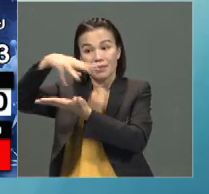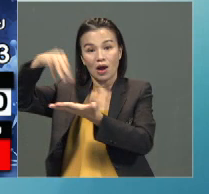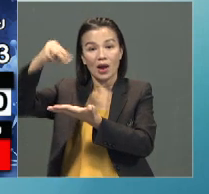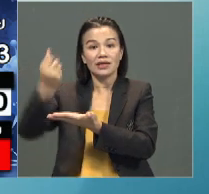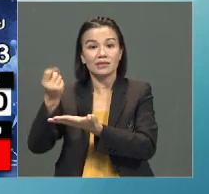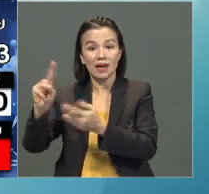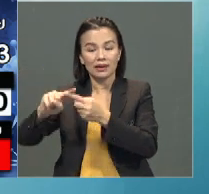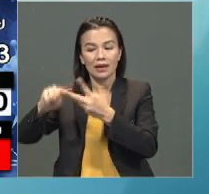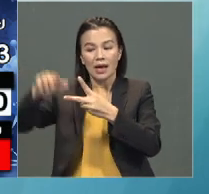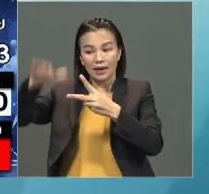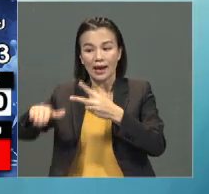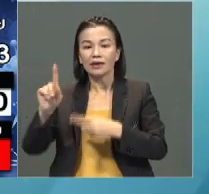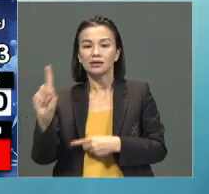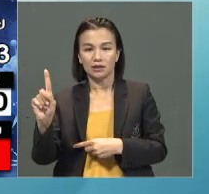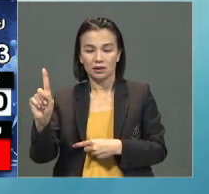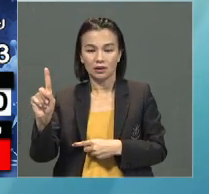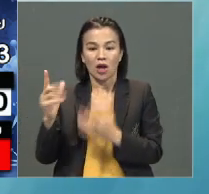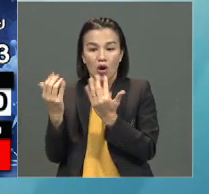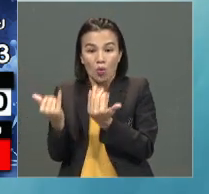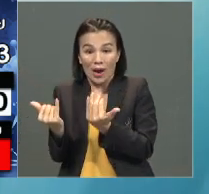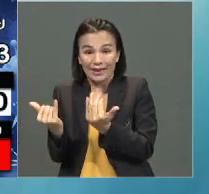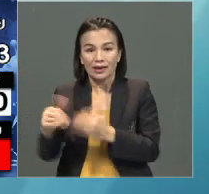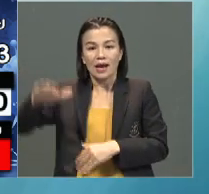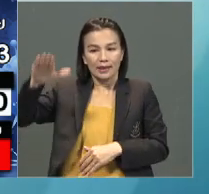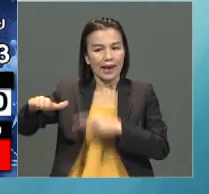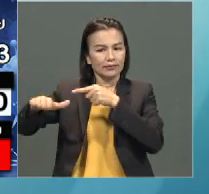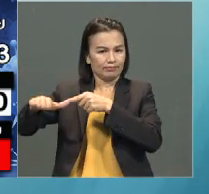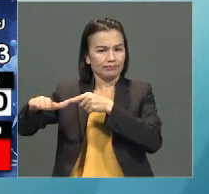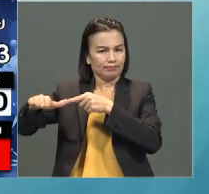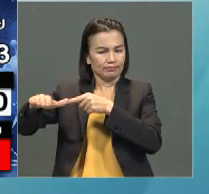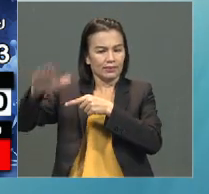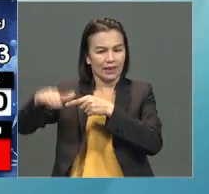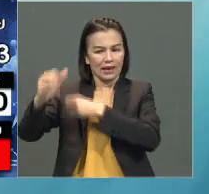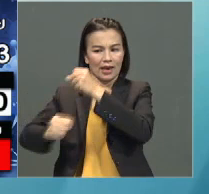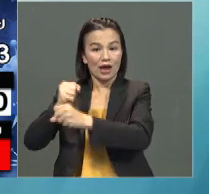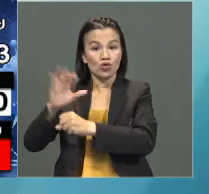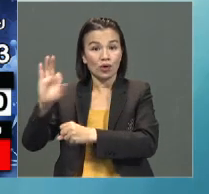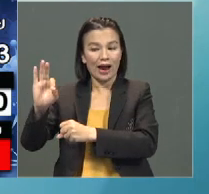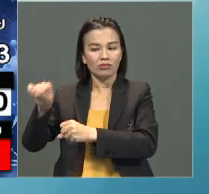คนนะครับแล้วก็มีเด็ก 1คนวันนี้จะมาขยายผลของเด็ก 1คนนี้นะครับซึ่งเดินทางมาพร้อมกับครอบครัวของคณะทูตรายนี้มีความสำคัญอย่างไรครับก็